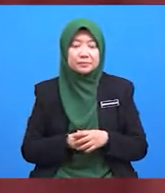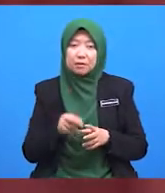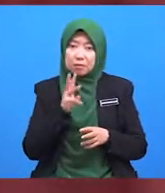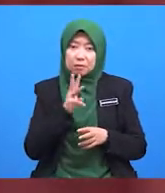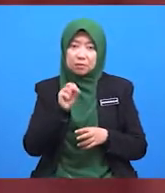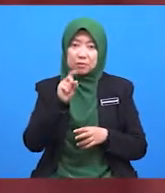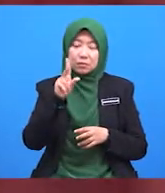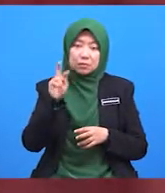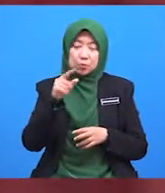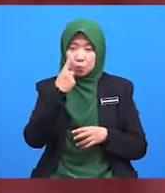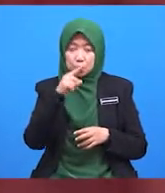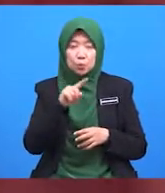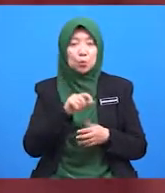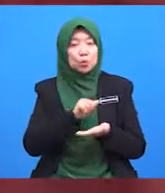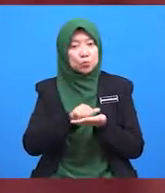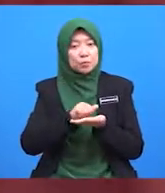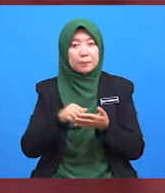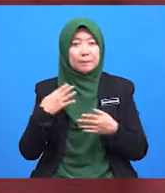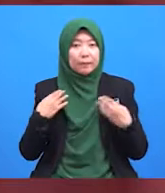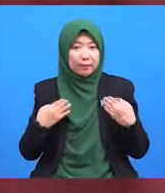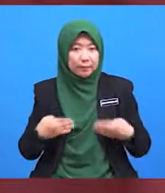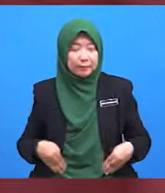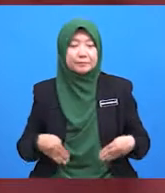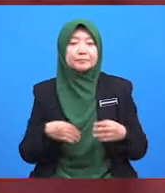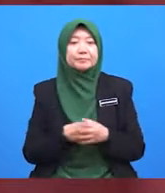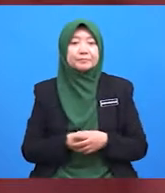Air suling untuk mencuci badan pelanggan.